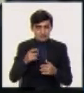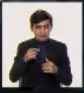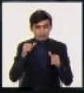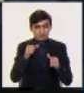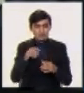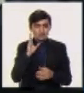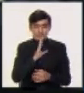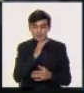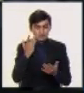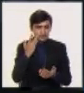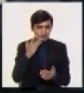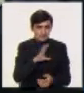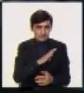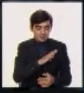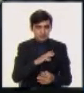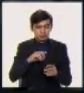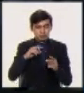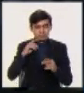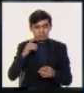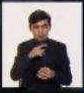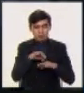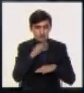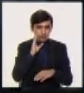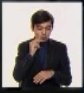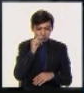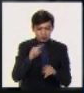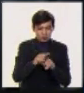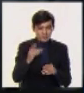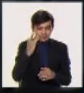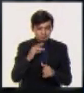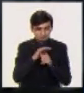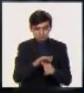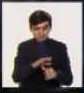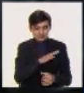невозможно. Женщина попадает в полную зависимость супругу, особенно когда это